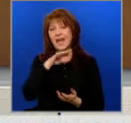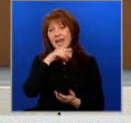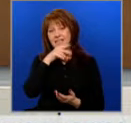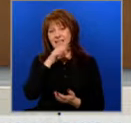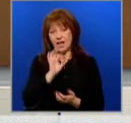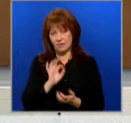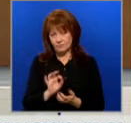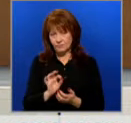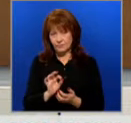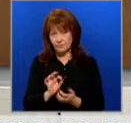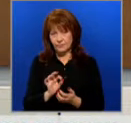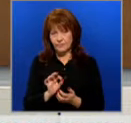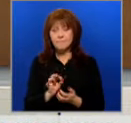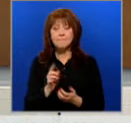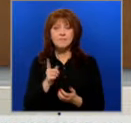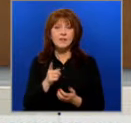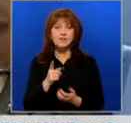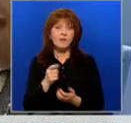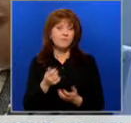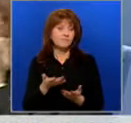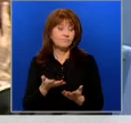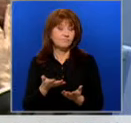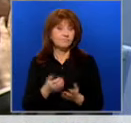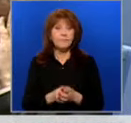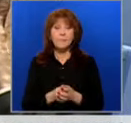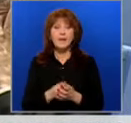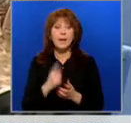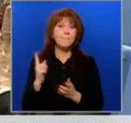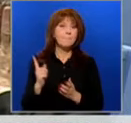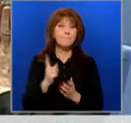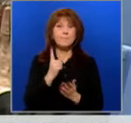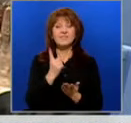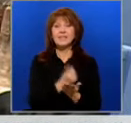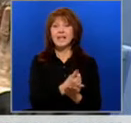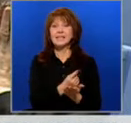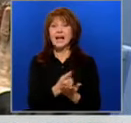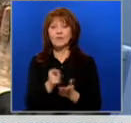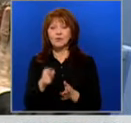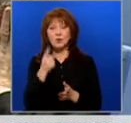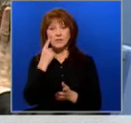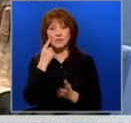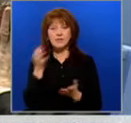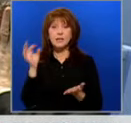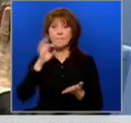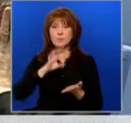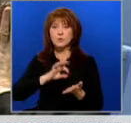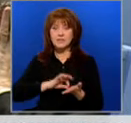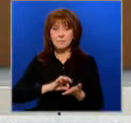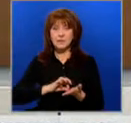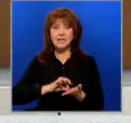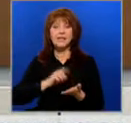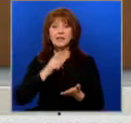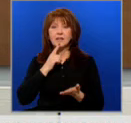И че е силно надценен. Първите бойни машини от този вид са постъпили на въоръжение